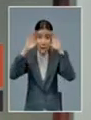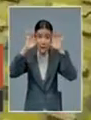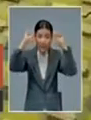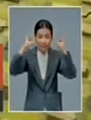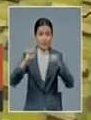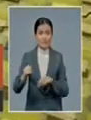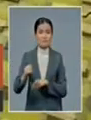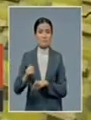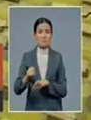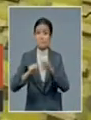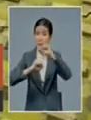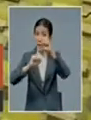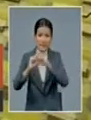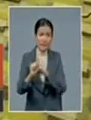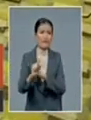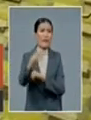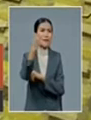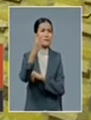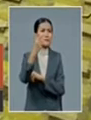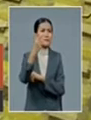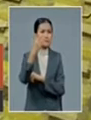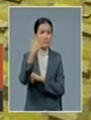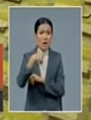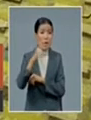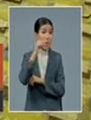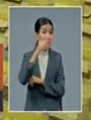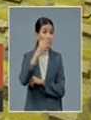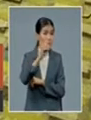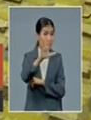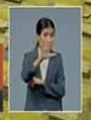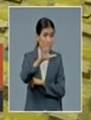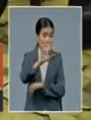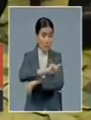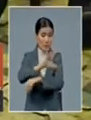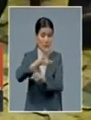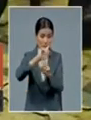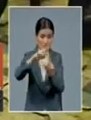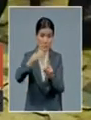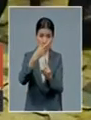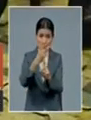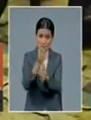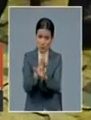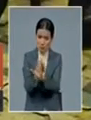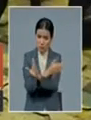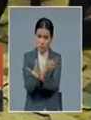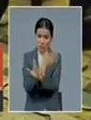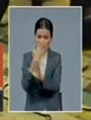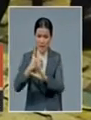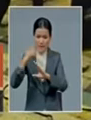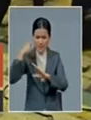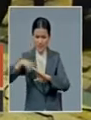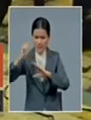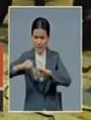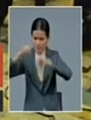ประกาศภาวะฉุกเฉินรอบแรกนะคะรอบแรกประกาศ15วันเมื่อวันที่5กุมภาพันธ์เพื่อให้คำตัดสินของศาลสูงสุด